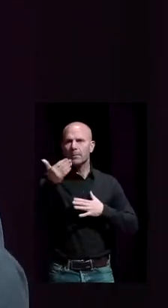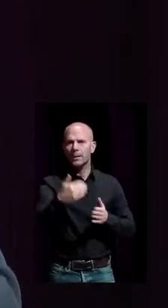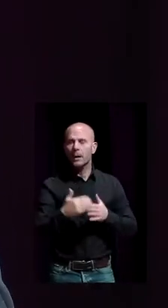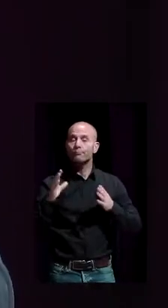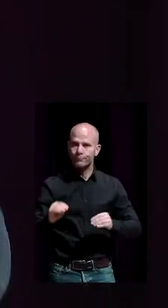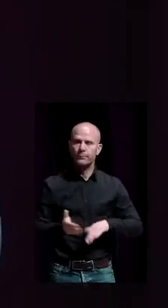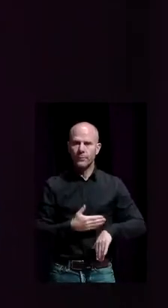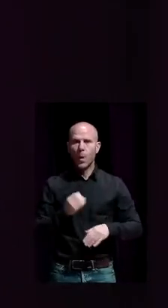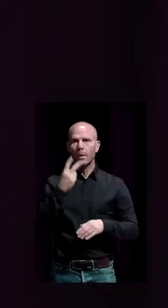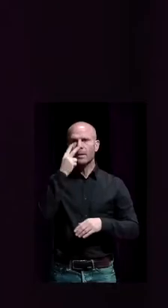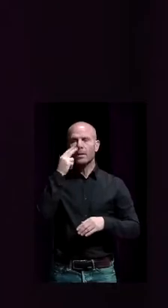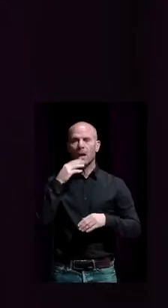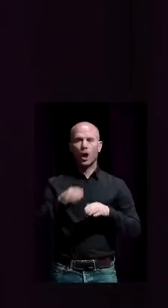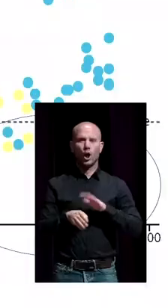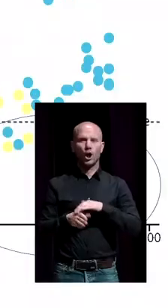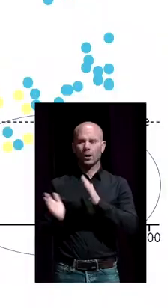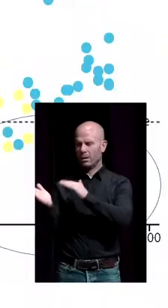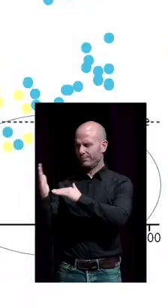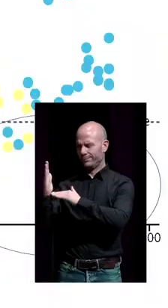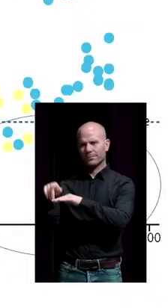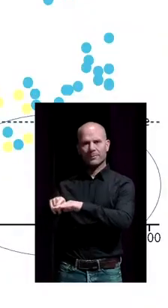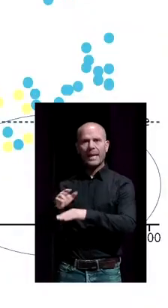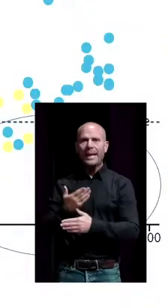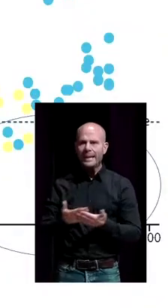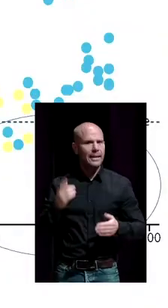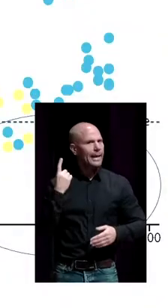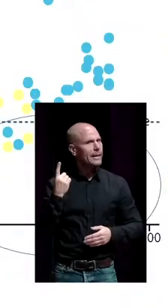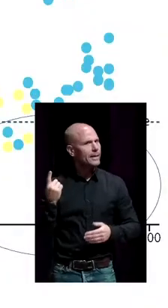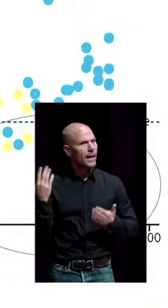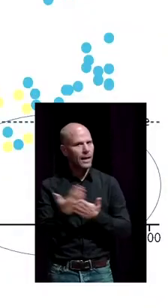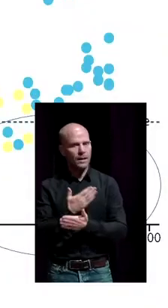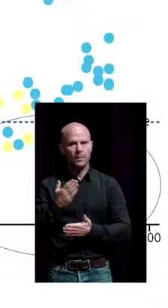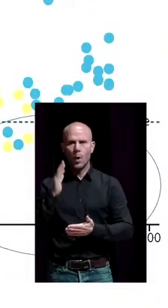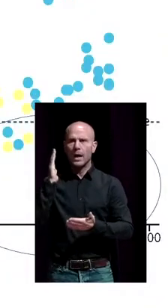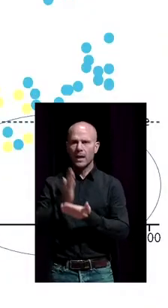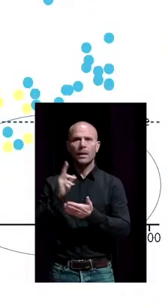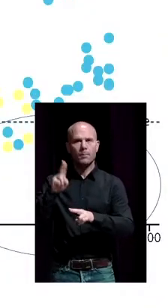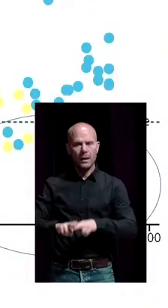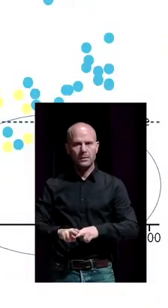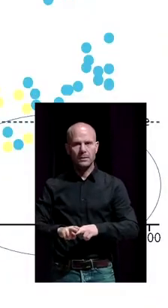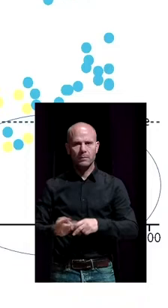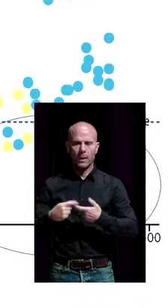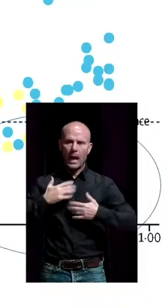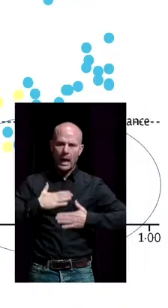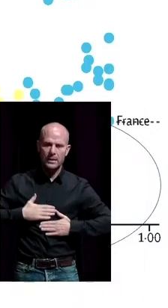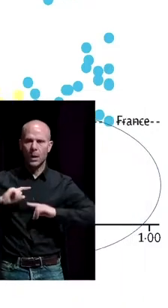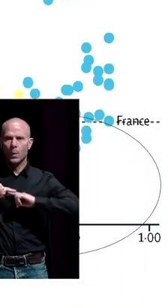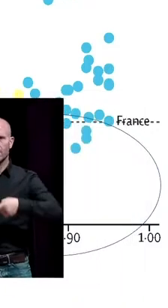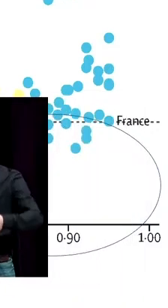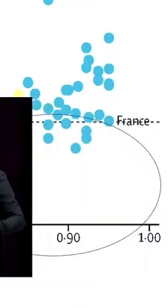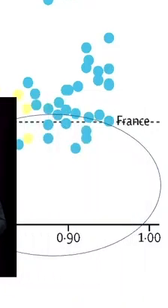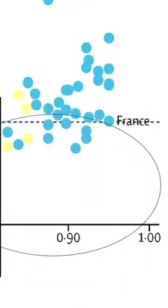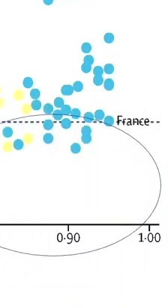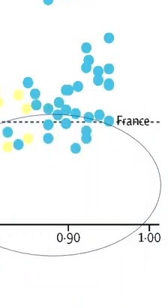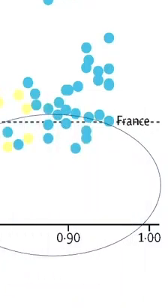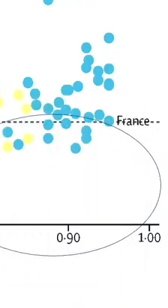nere i högra hörnet så ser vi nu att inget enda land befinner sig på rätt plats med hälsa och utveckling nu